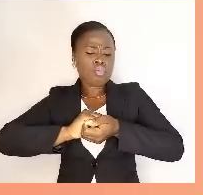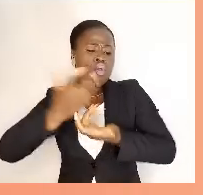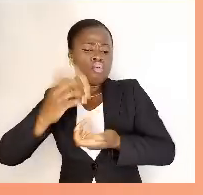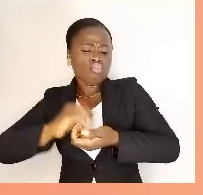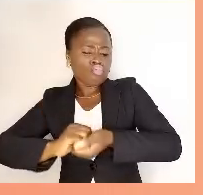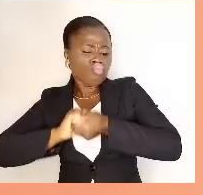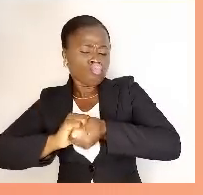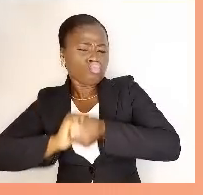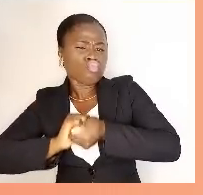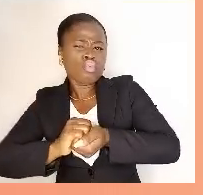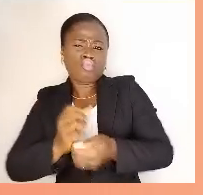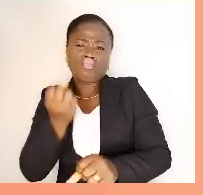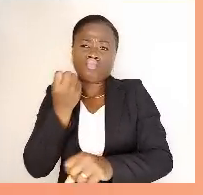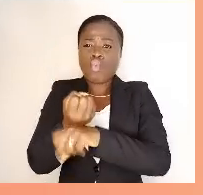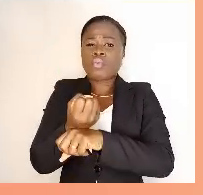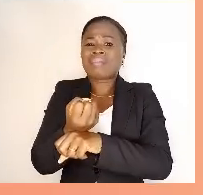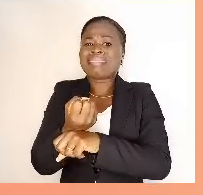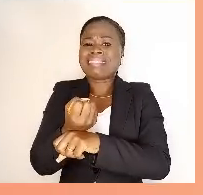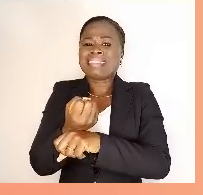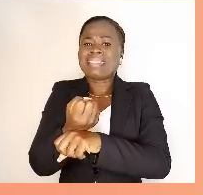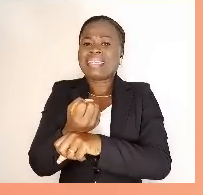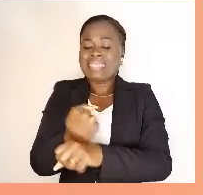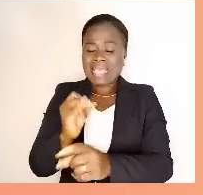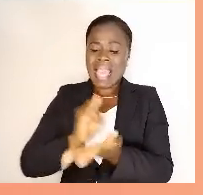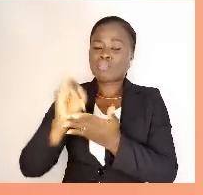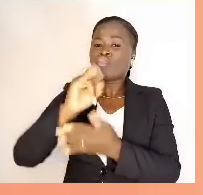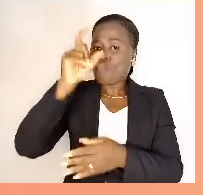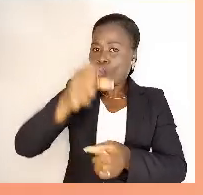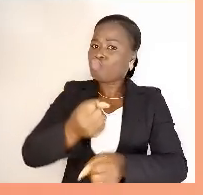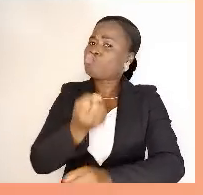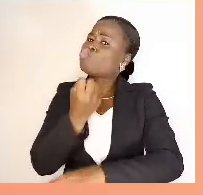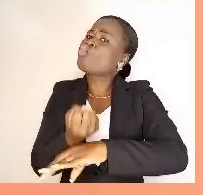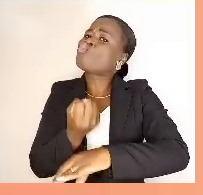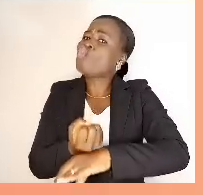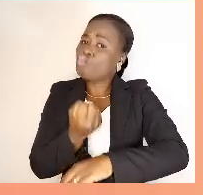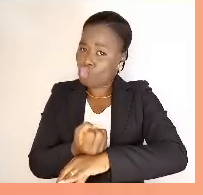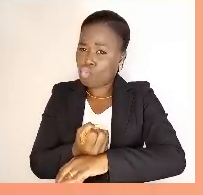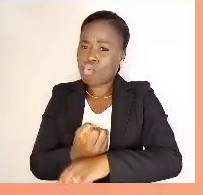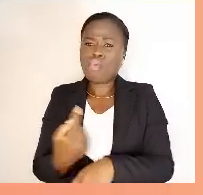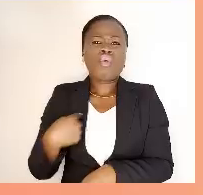Consolidons les forces de nos institutions, tout en remédiant à leurs faiblesses.